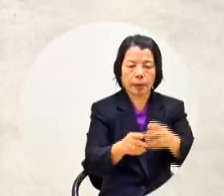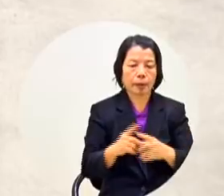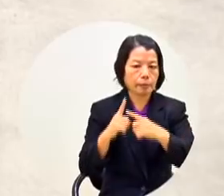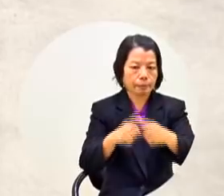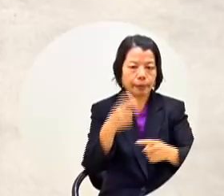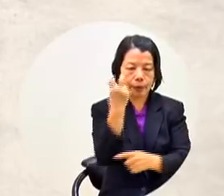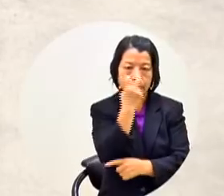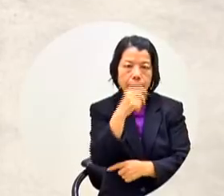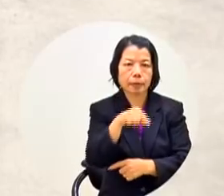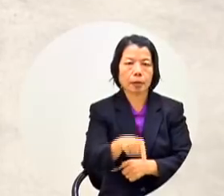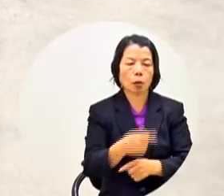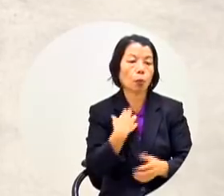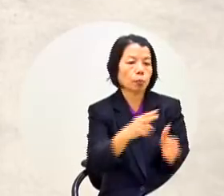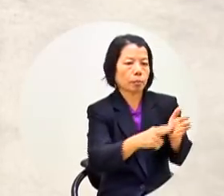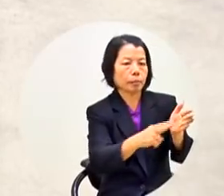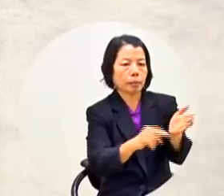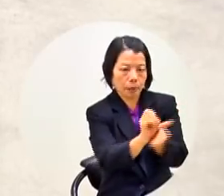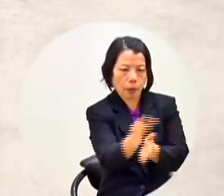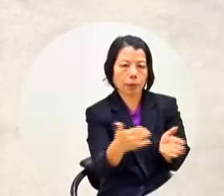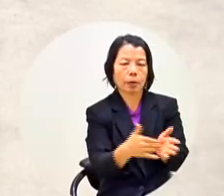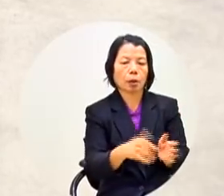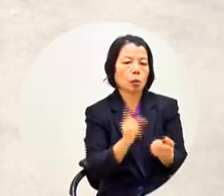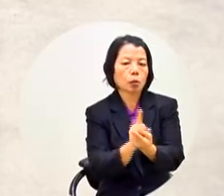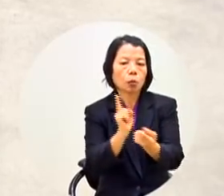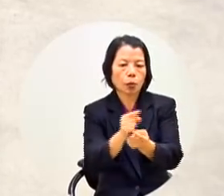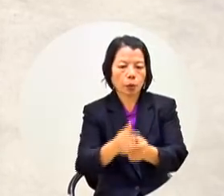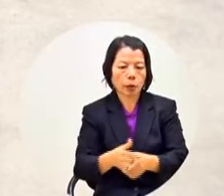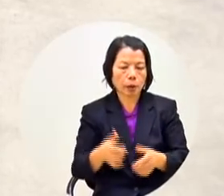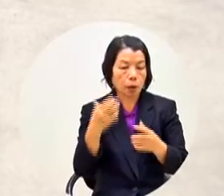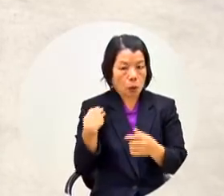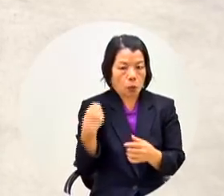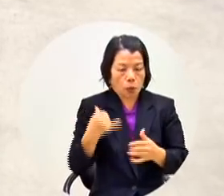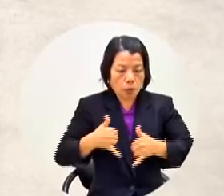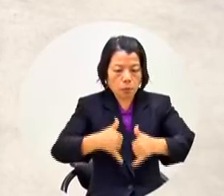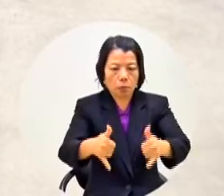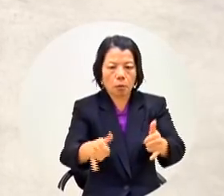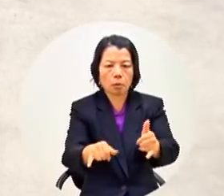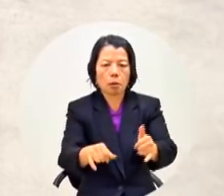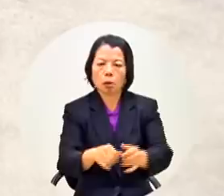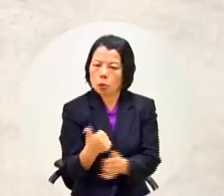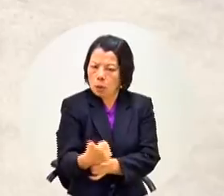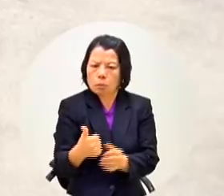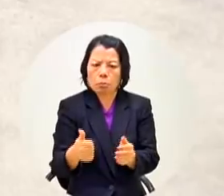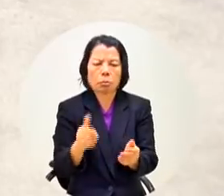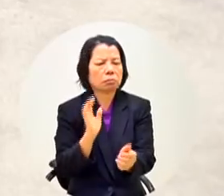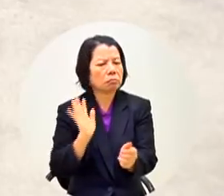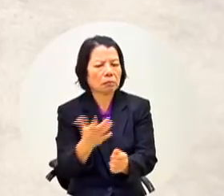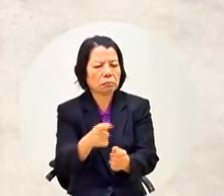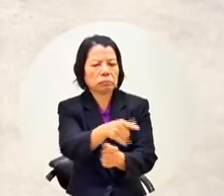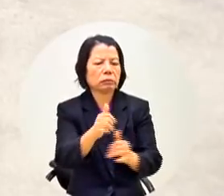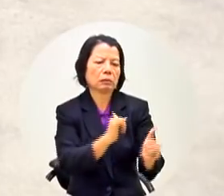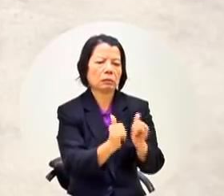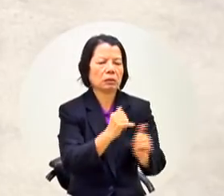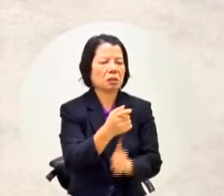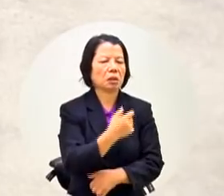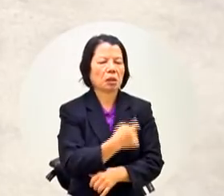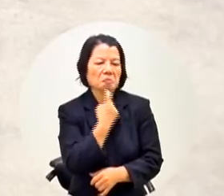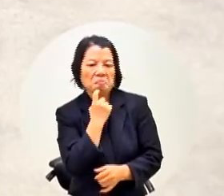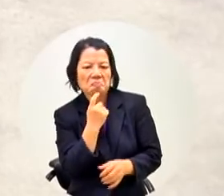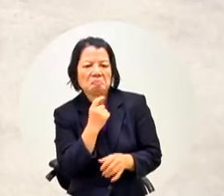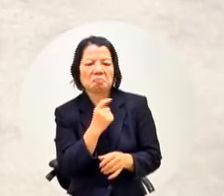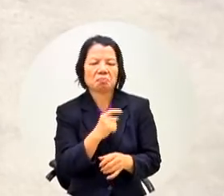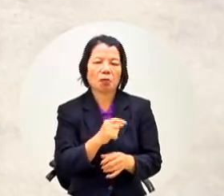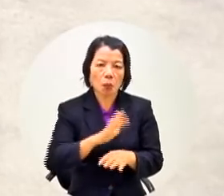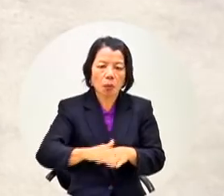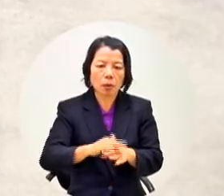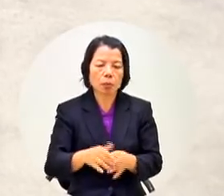优化原路线续建方案仍然无法解决当地民众疑虑。那另外呢，不管是采高架或地下，会增加建设成